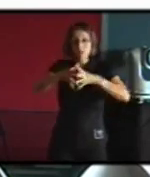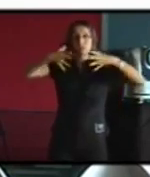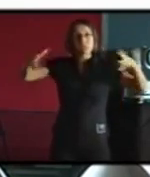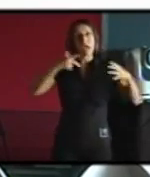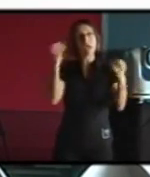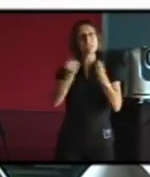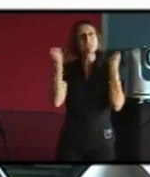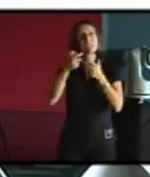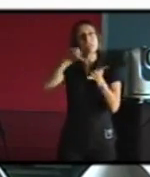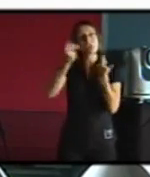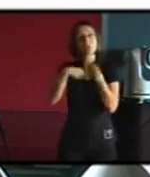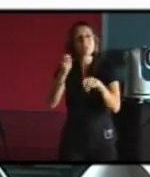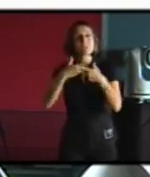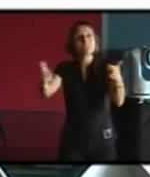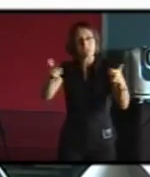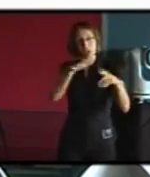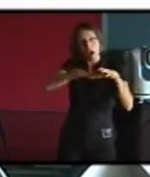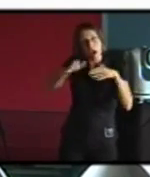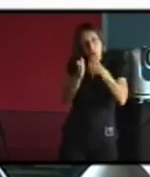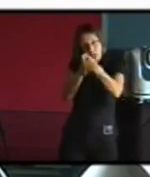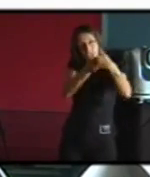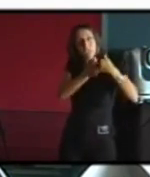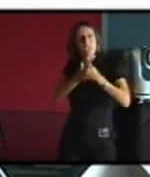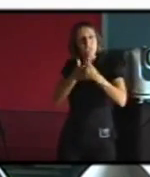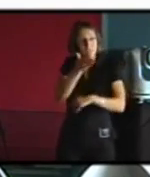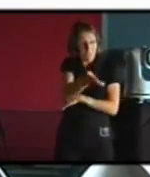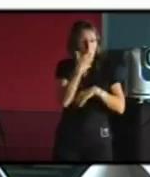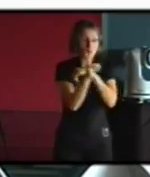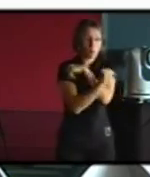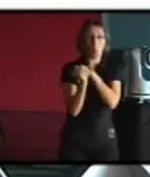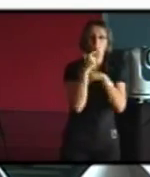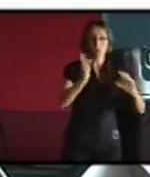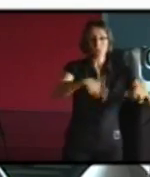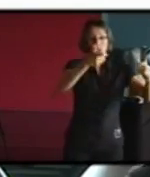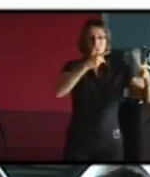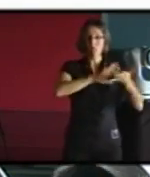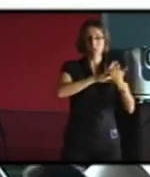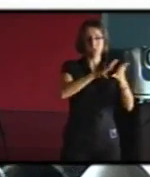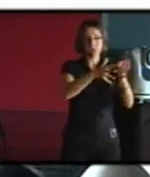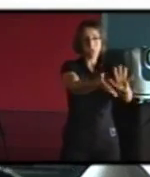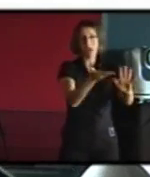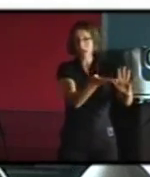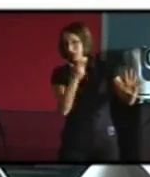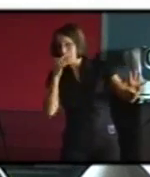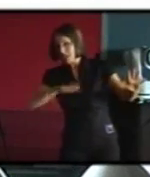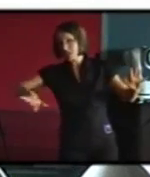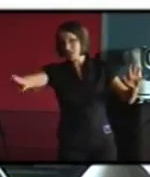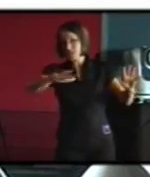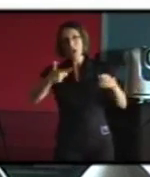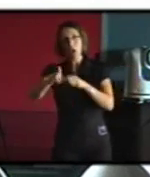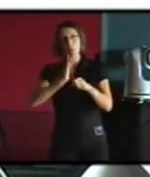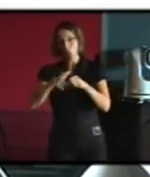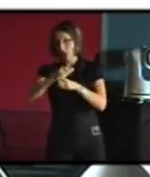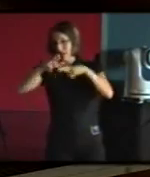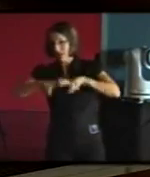un grand espace public d'échelle métropolitaine. Donc cet ensemble-là de bureaux obsolescents se retrouve aujourd'hui au cœur d'une dynamique métropolitaine.